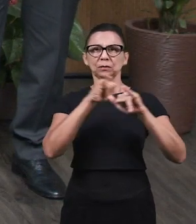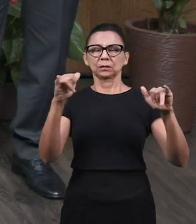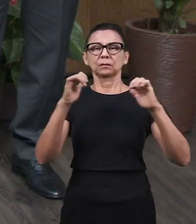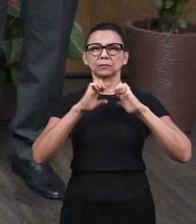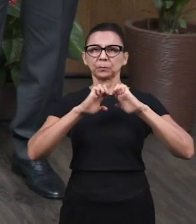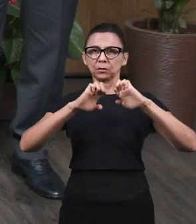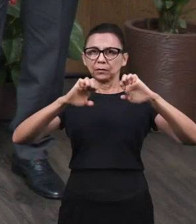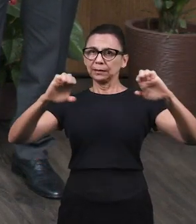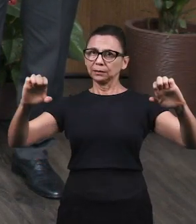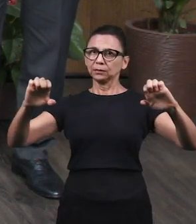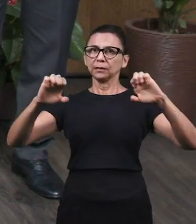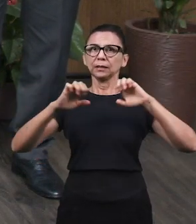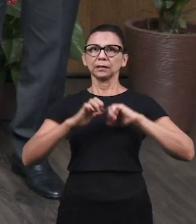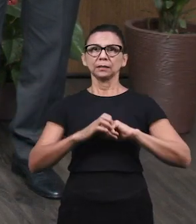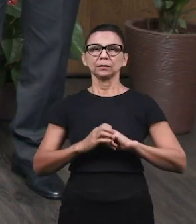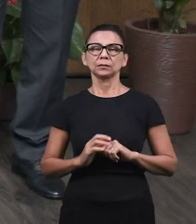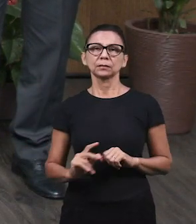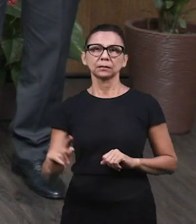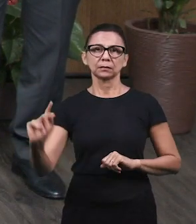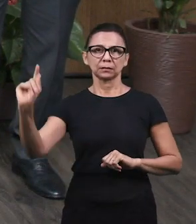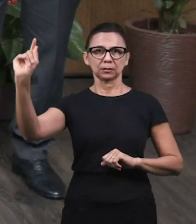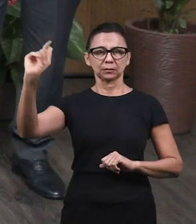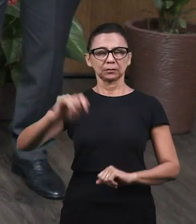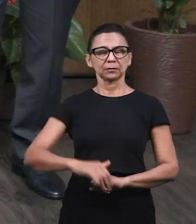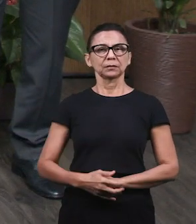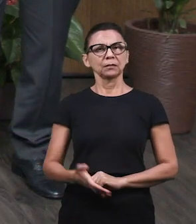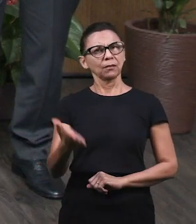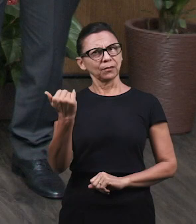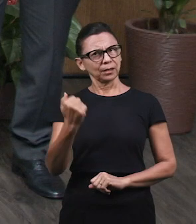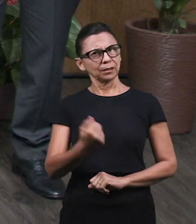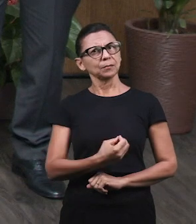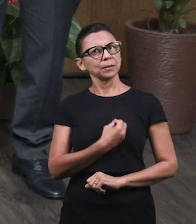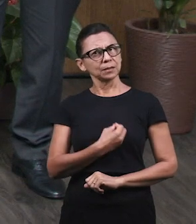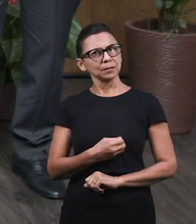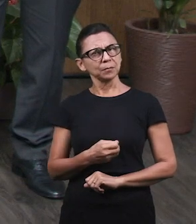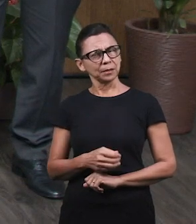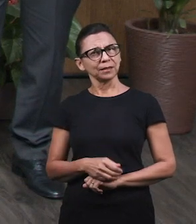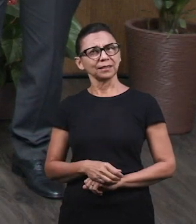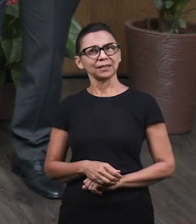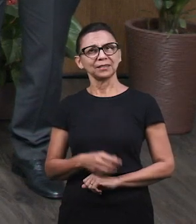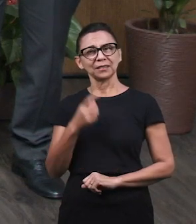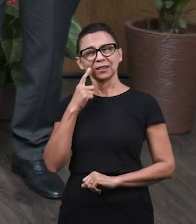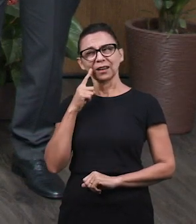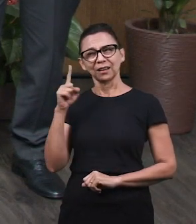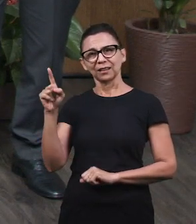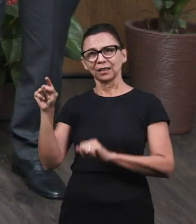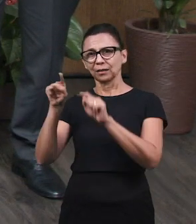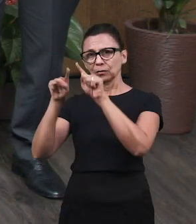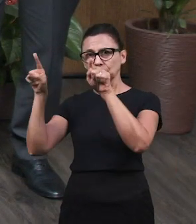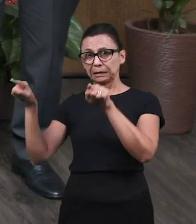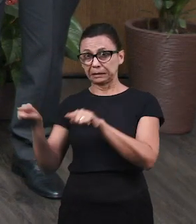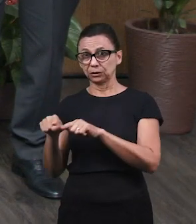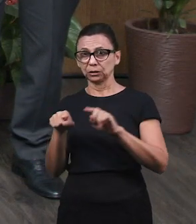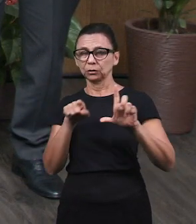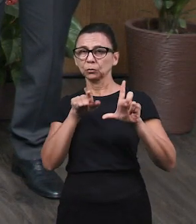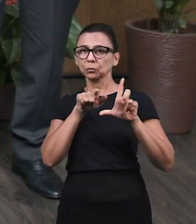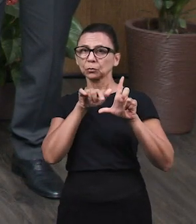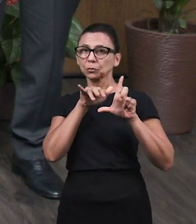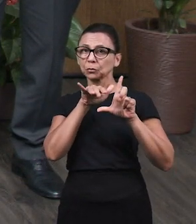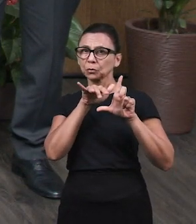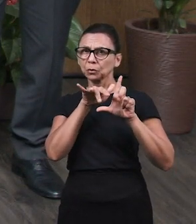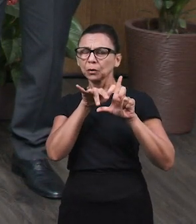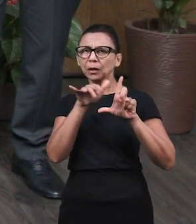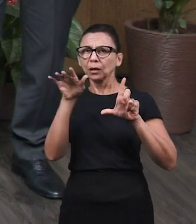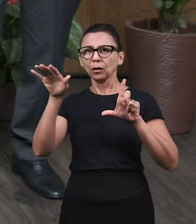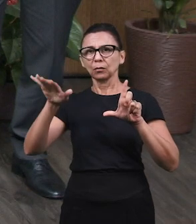annonçant l'Évangile éternel. Et vous aussi, vous pouvez participer. Comme vous voyez à l'écran un